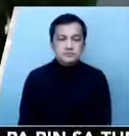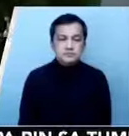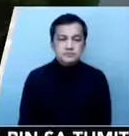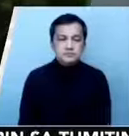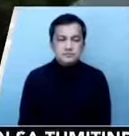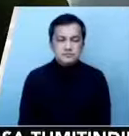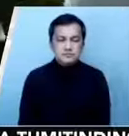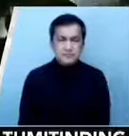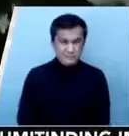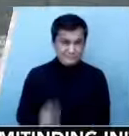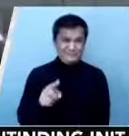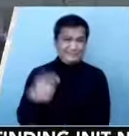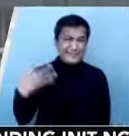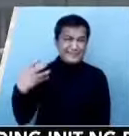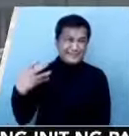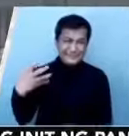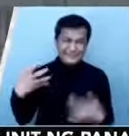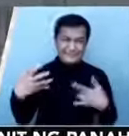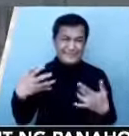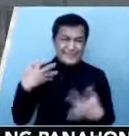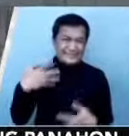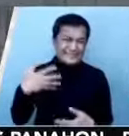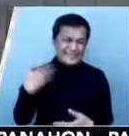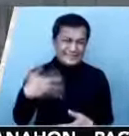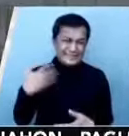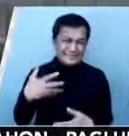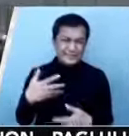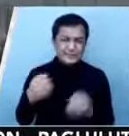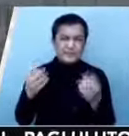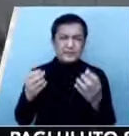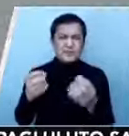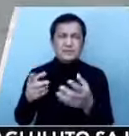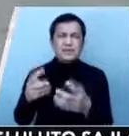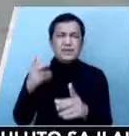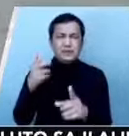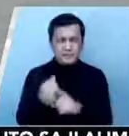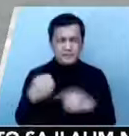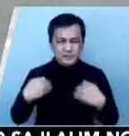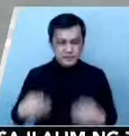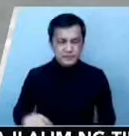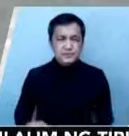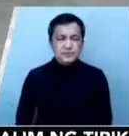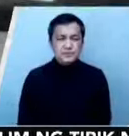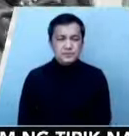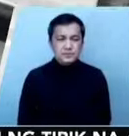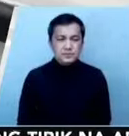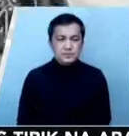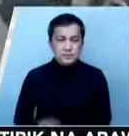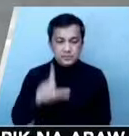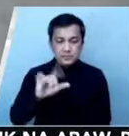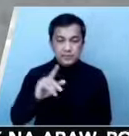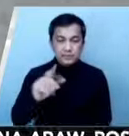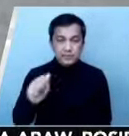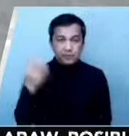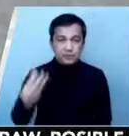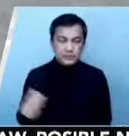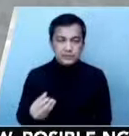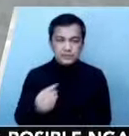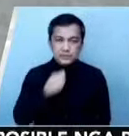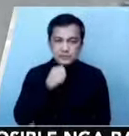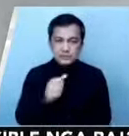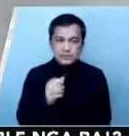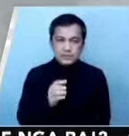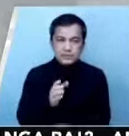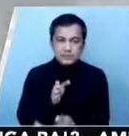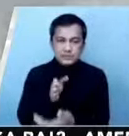Init na ba ang lahat? Dahil kaliwat kanan ang epekto niyan sa kalusugan, sa Lipa, Batangas, hindi na muna gigitna sa kalsada ang